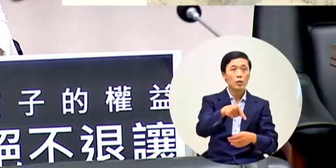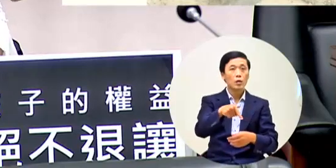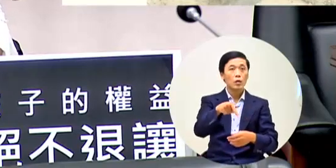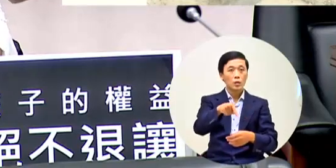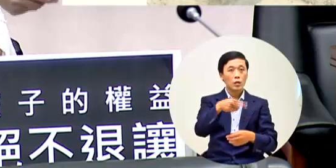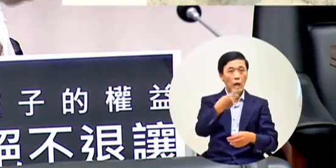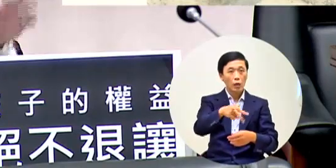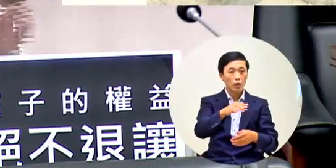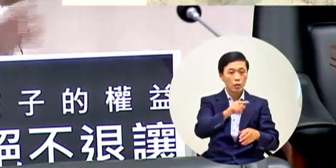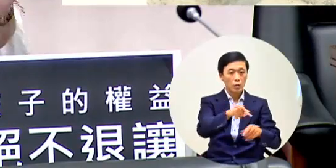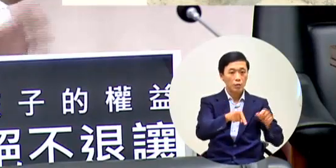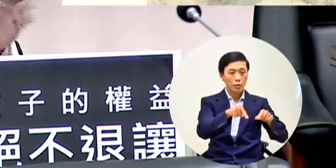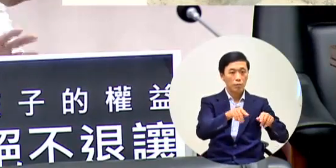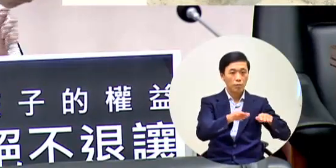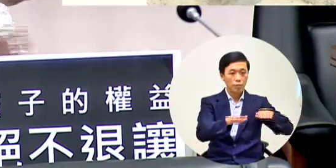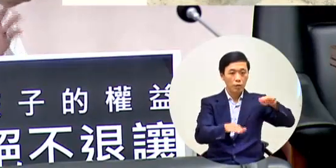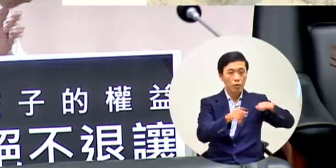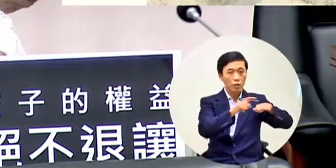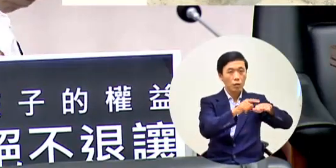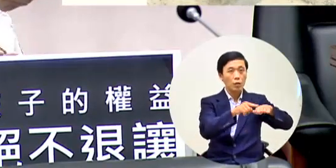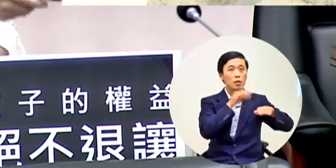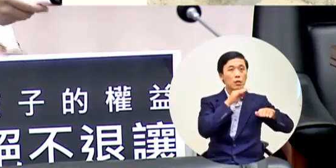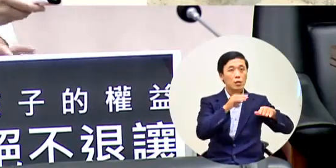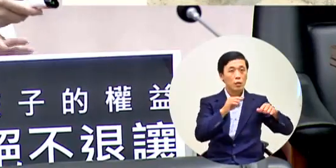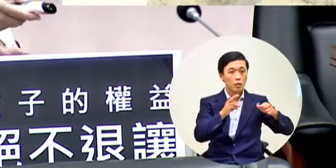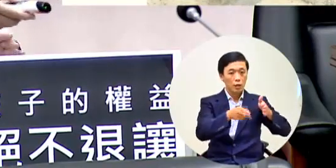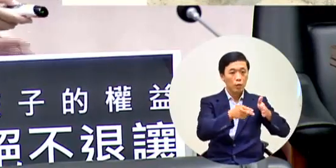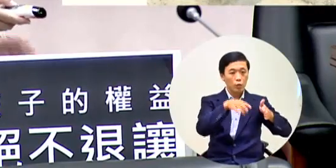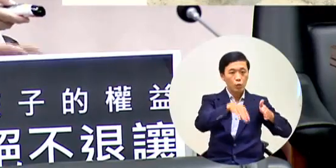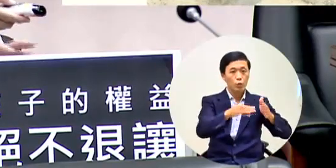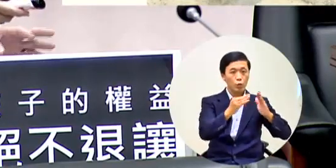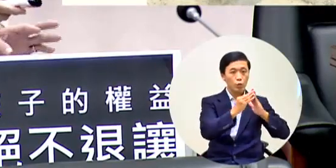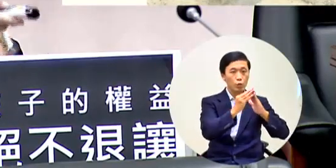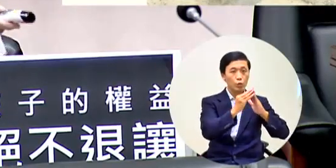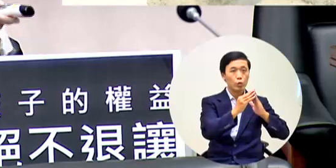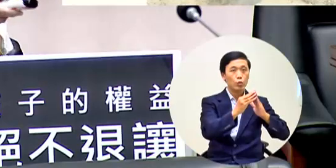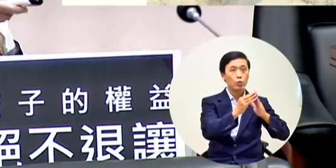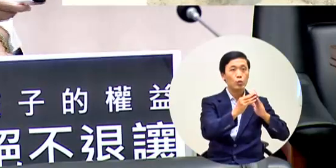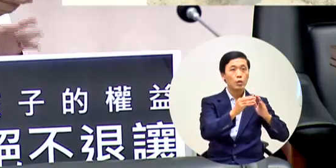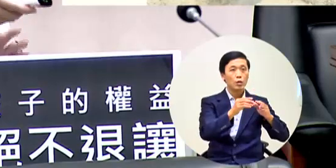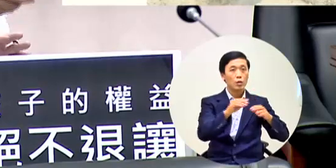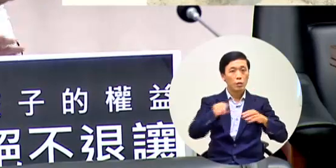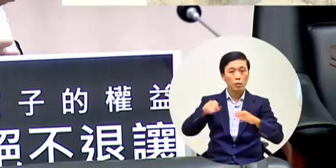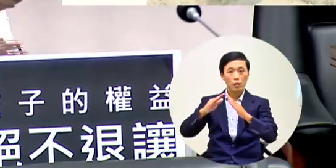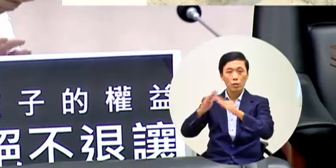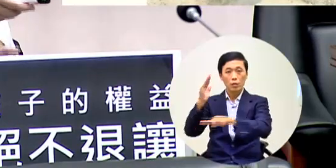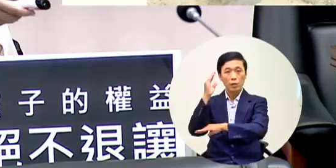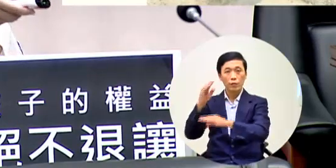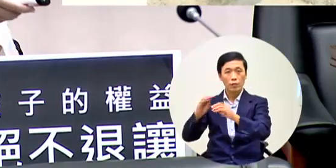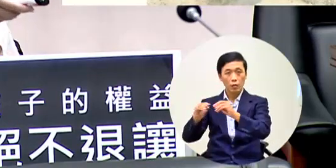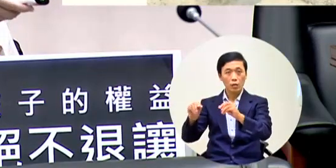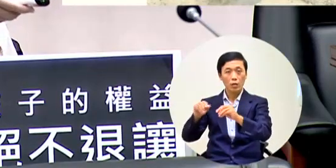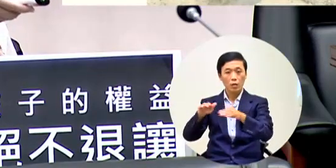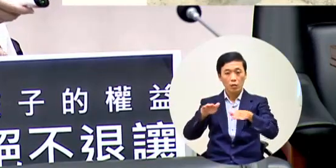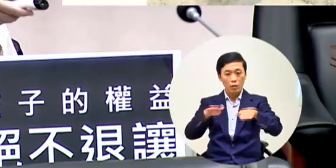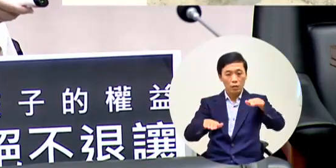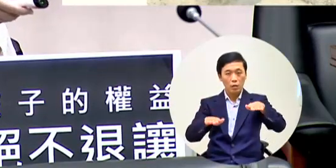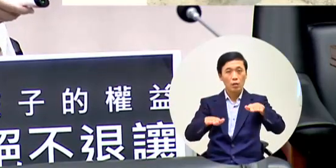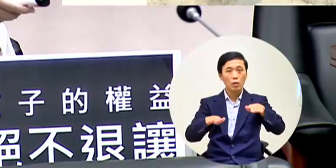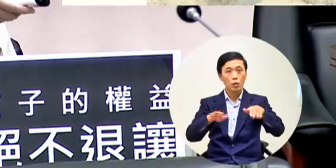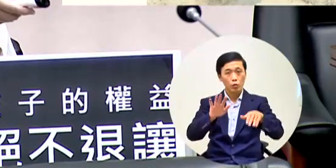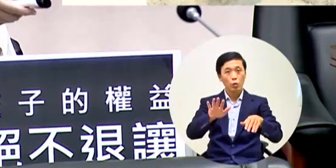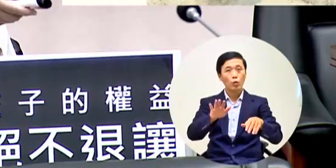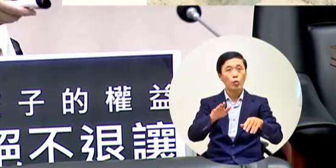又比较高，而且这边是铁路局的土地，这边是我们市政府的土地，啊，有截高低差，然后黑的